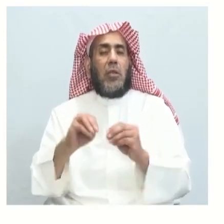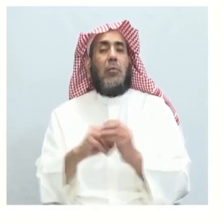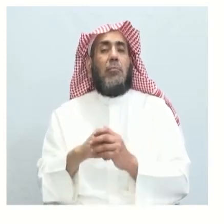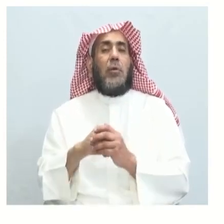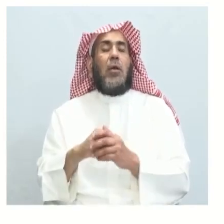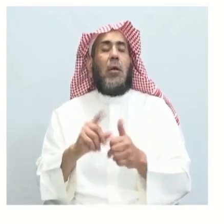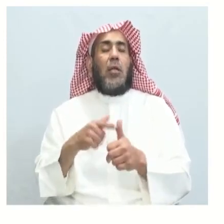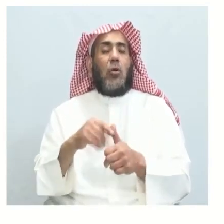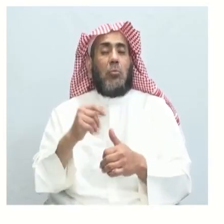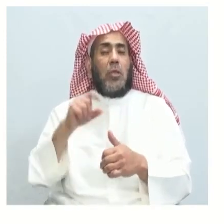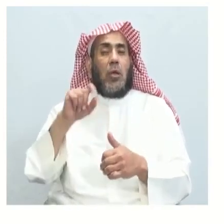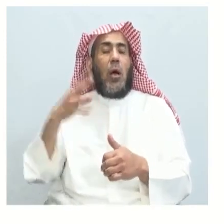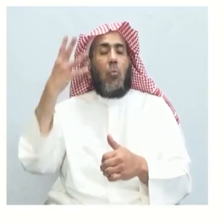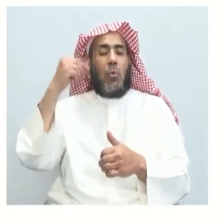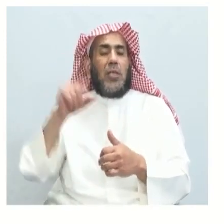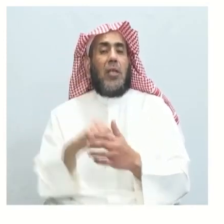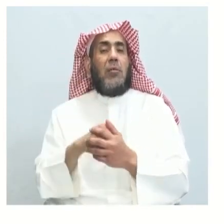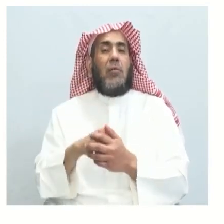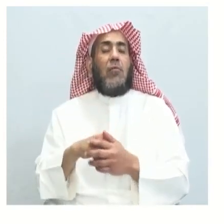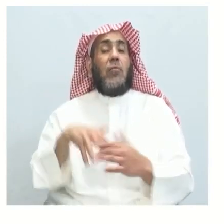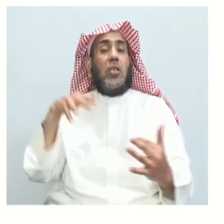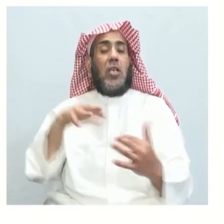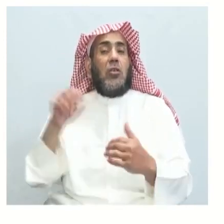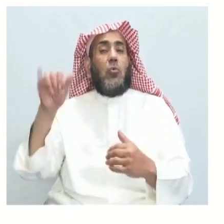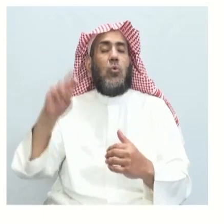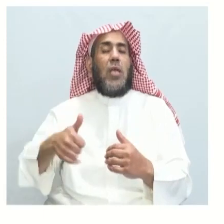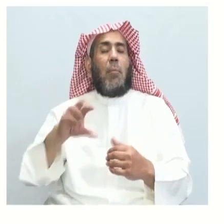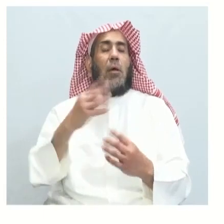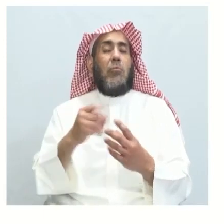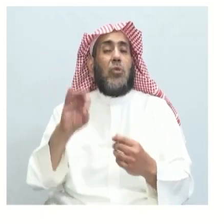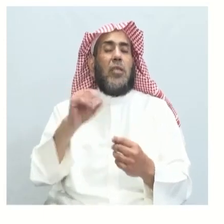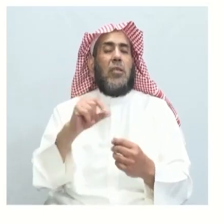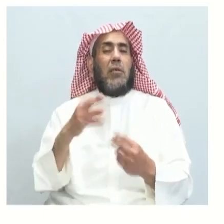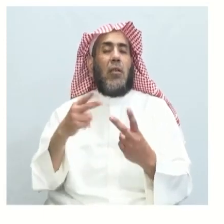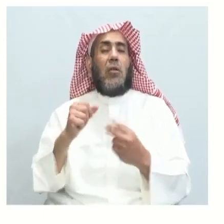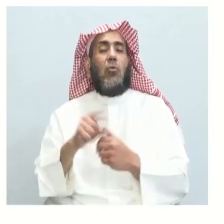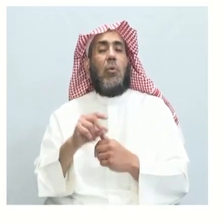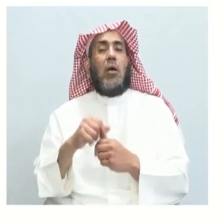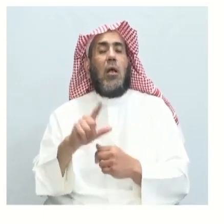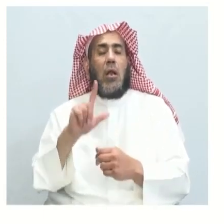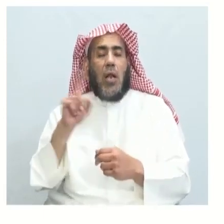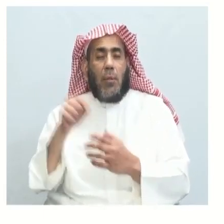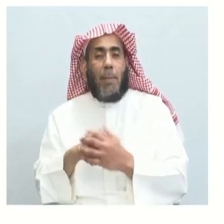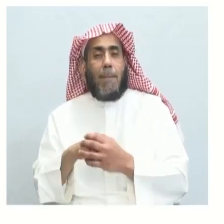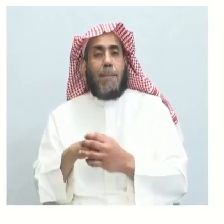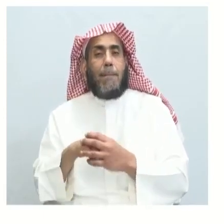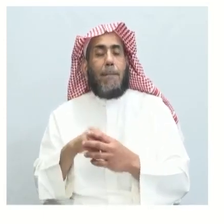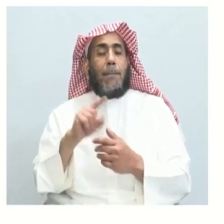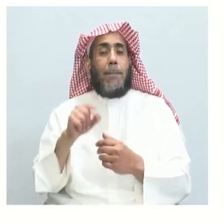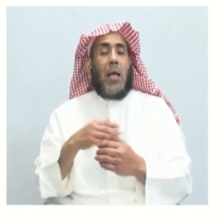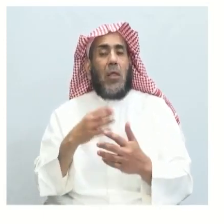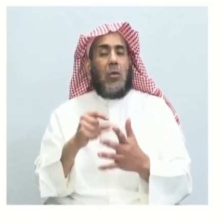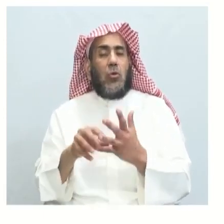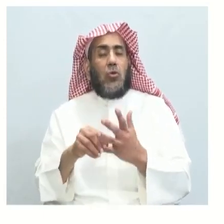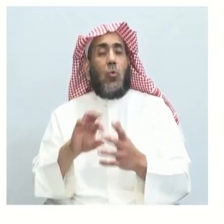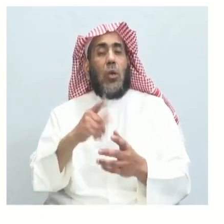عنها بدايه خطبه ابي بكر الصديق في جيش اسامه بن زيد رضي الله عن عنهما لاحظ معي هنا طبعا هذا جزء